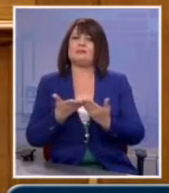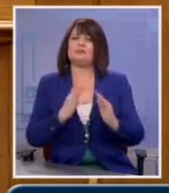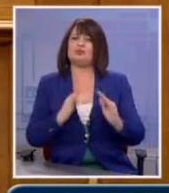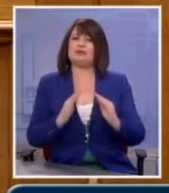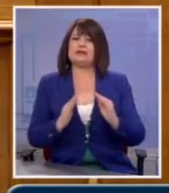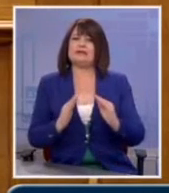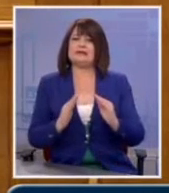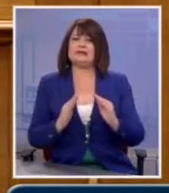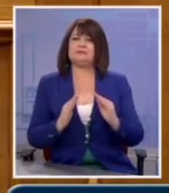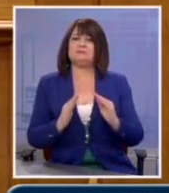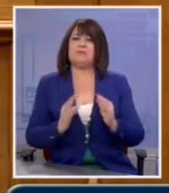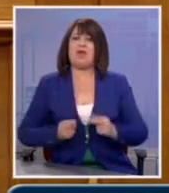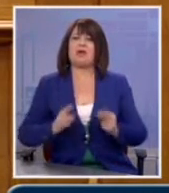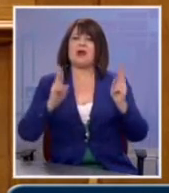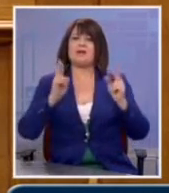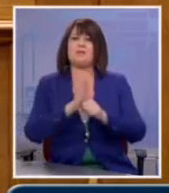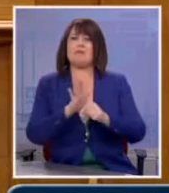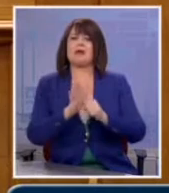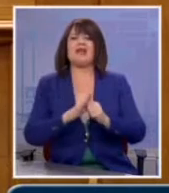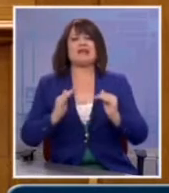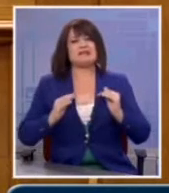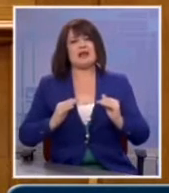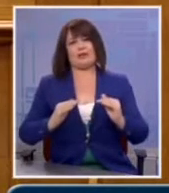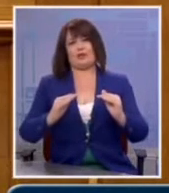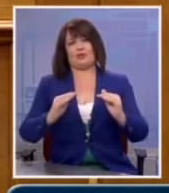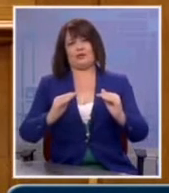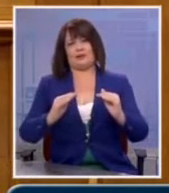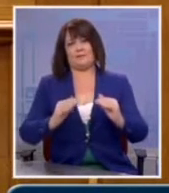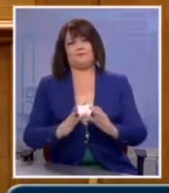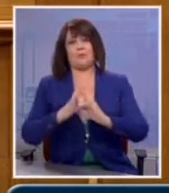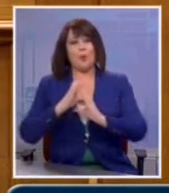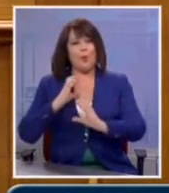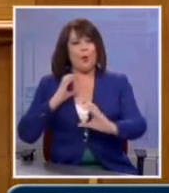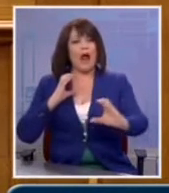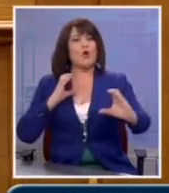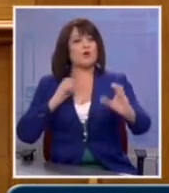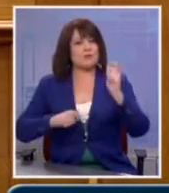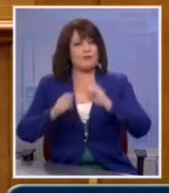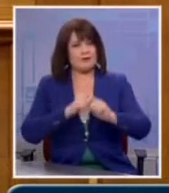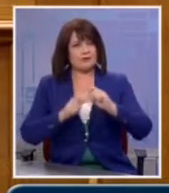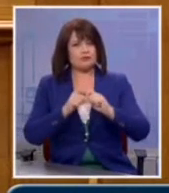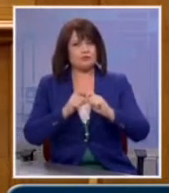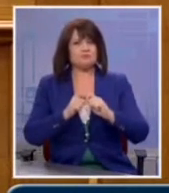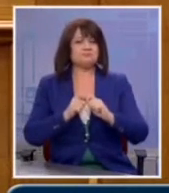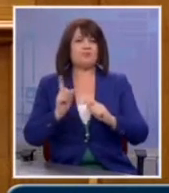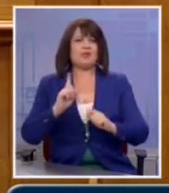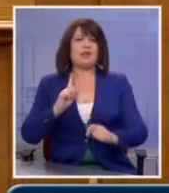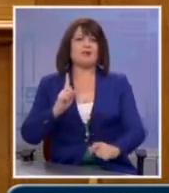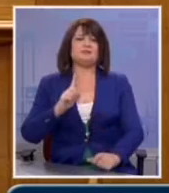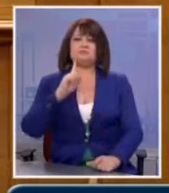Διασφαλίζει, όπως σας είπα, ενεργειακή επάρκεια και σταθερότητα. Η αγωγή αυτή δεν